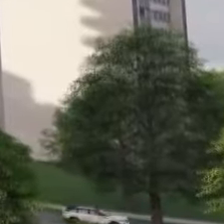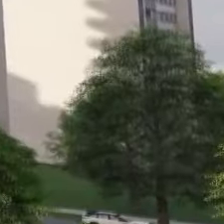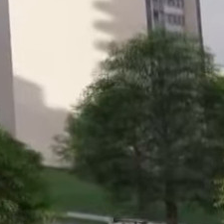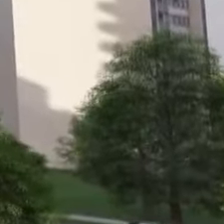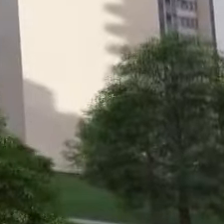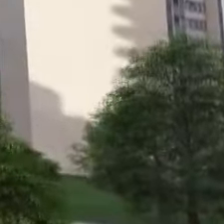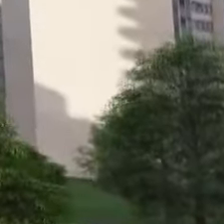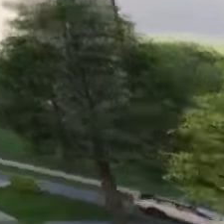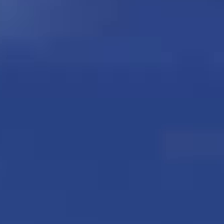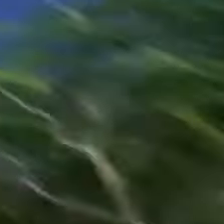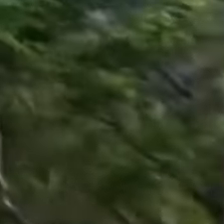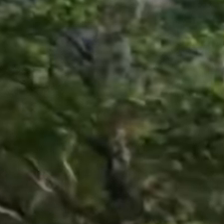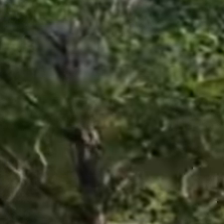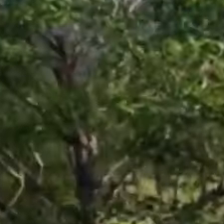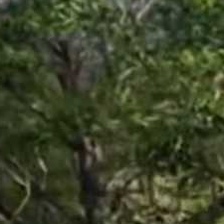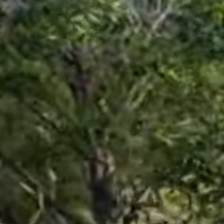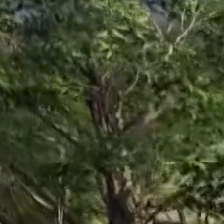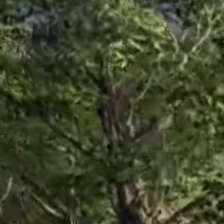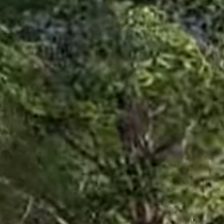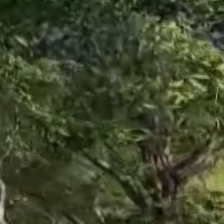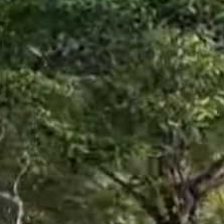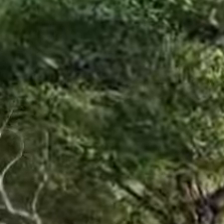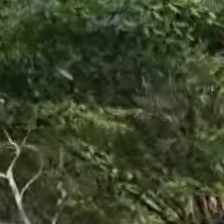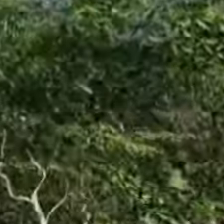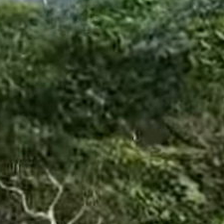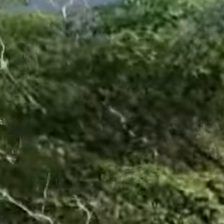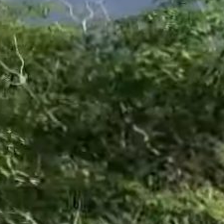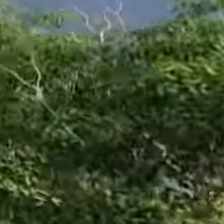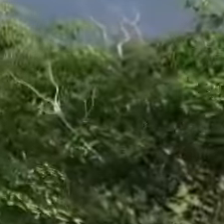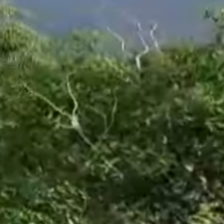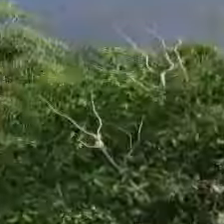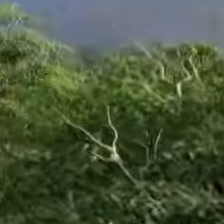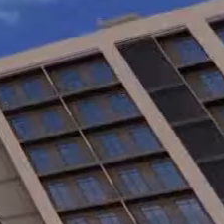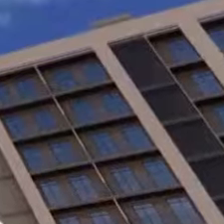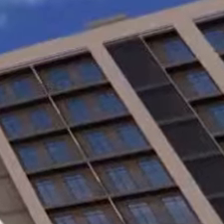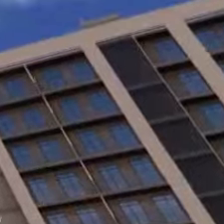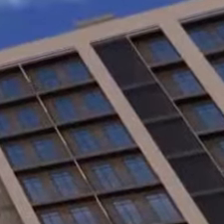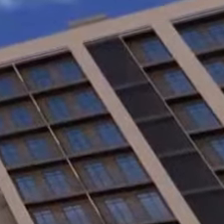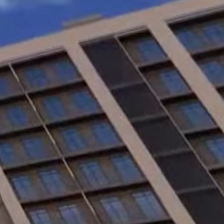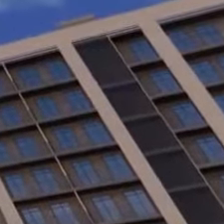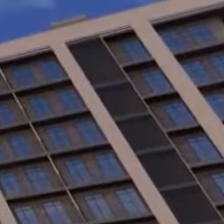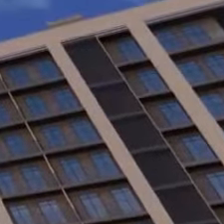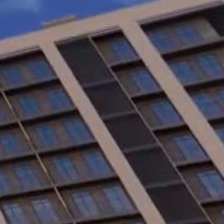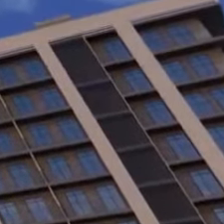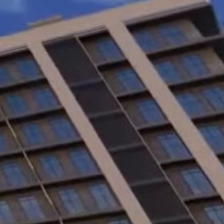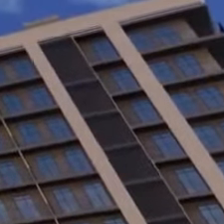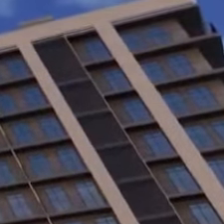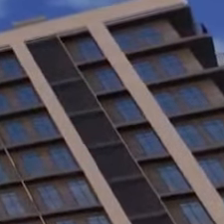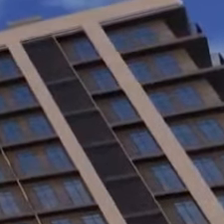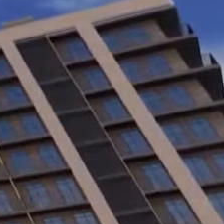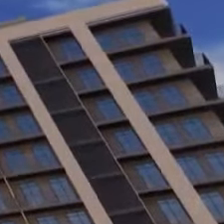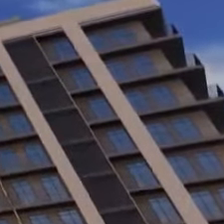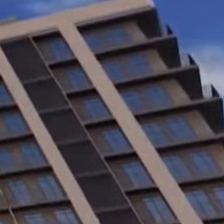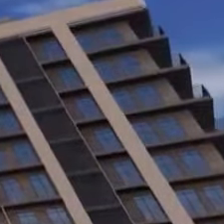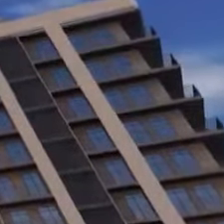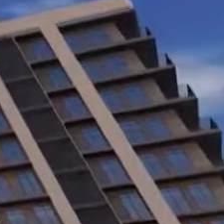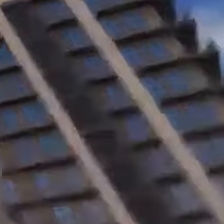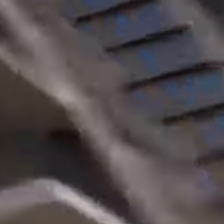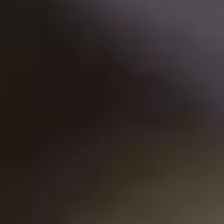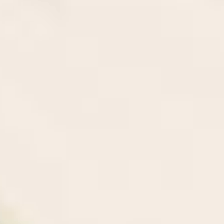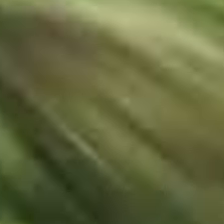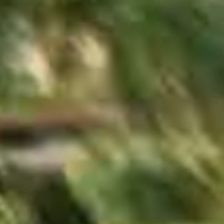დღე არქიში. ეძებ ბინას კიკვიძის ბაღთან საუკეთესო ფასად. მხოლოდ ერთი დღით. მხოლოდ 6